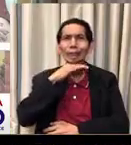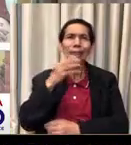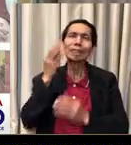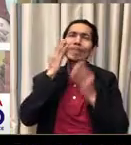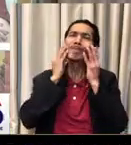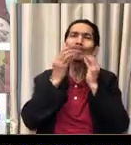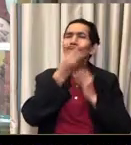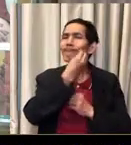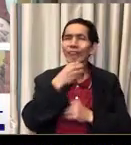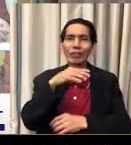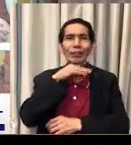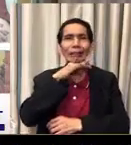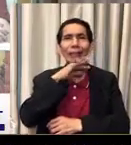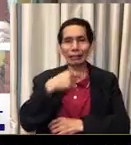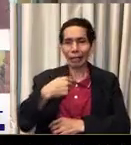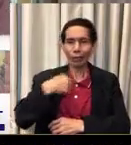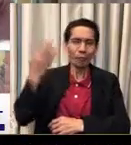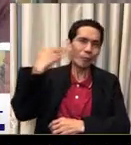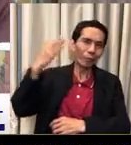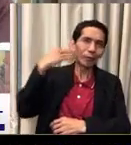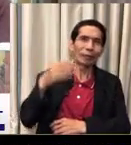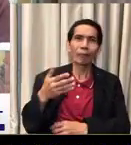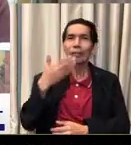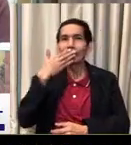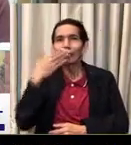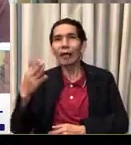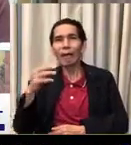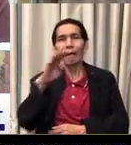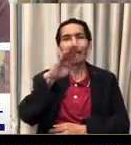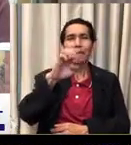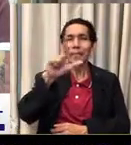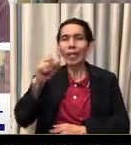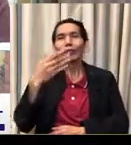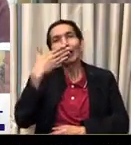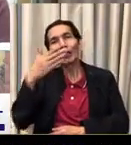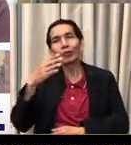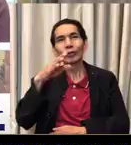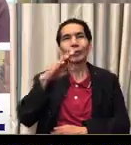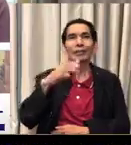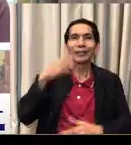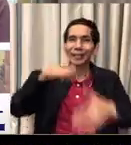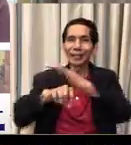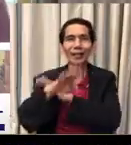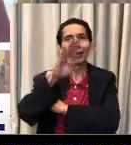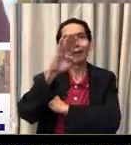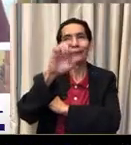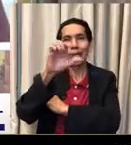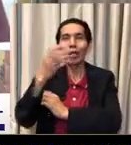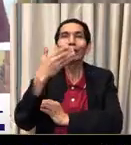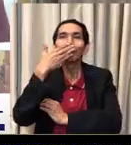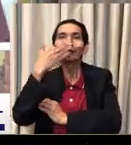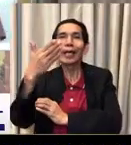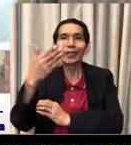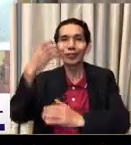Mancha-mancha pa, ha? Maraming salamat, Belo. Pasok!